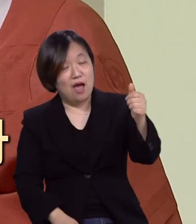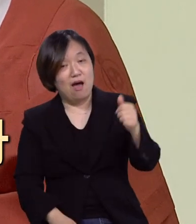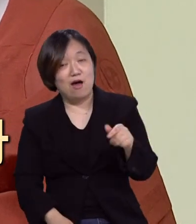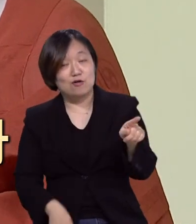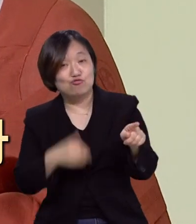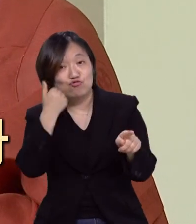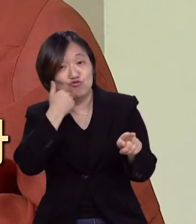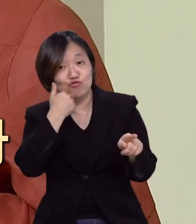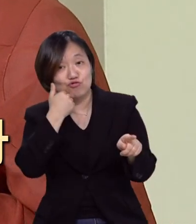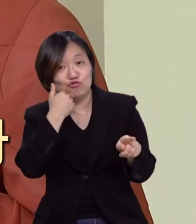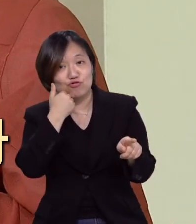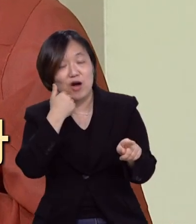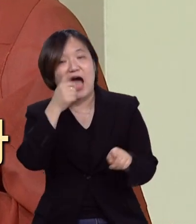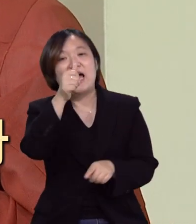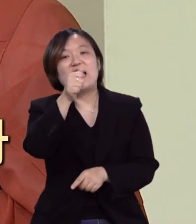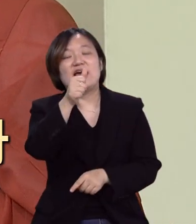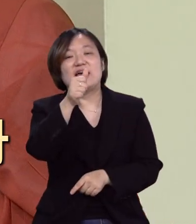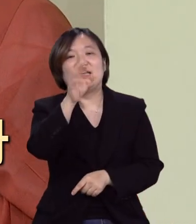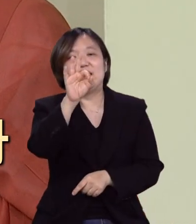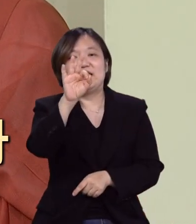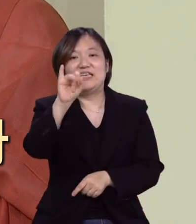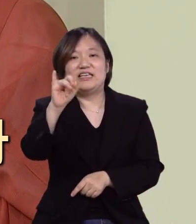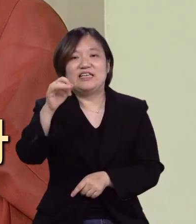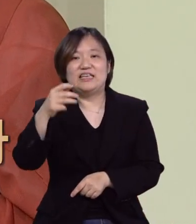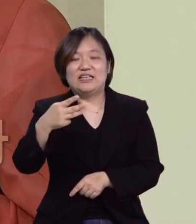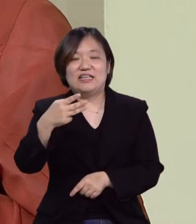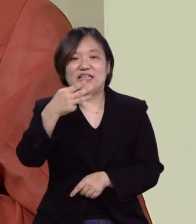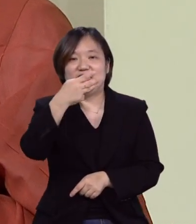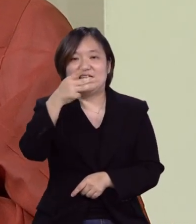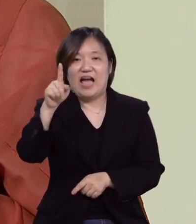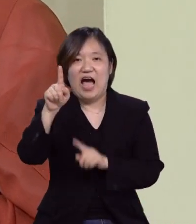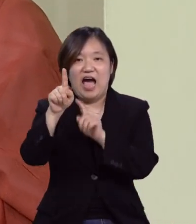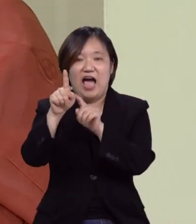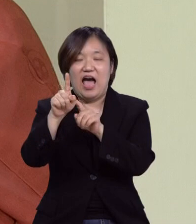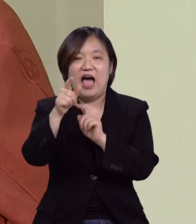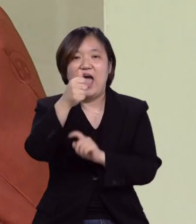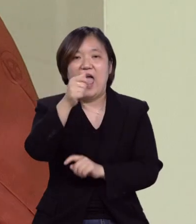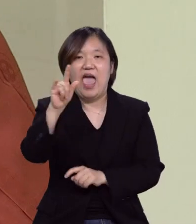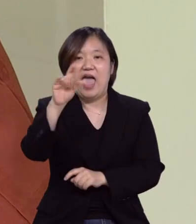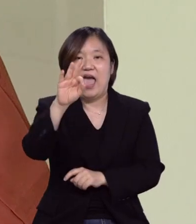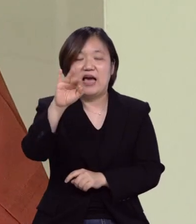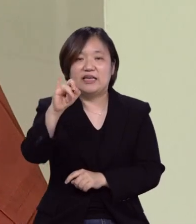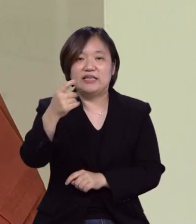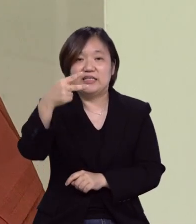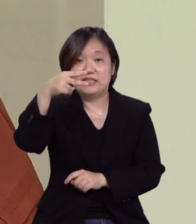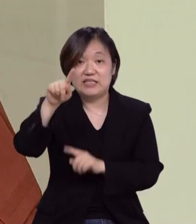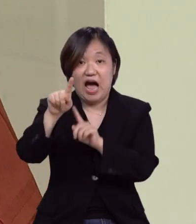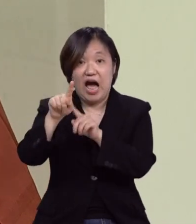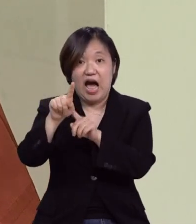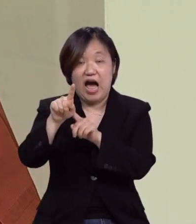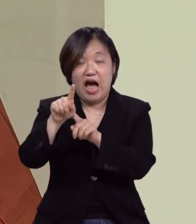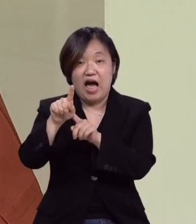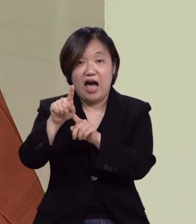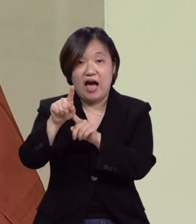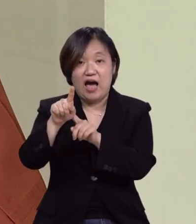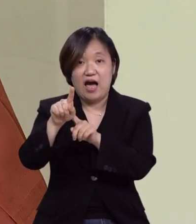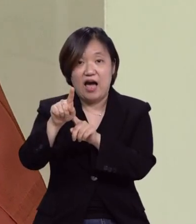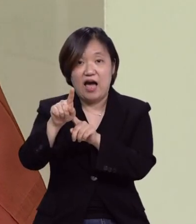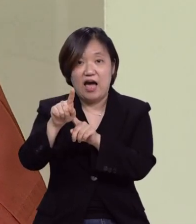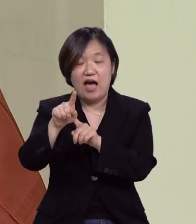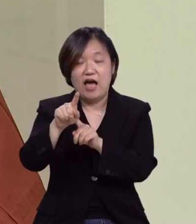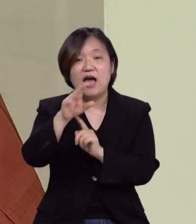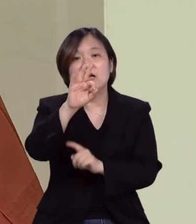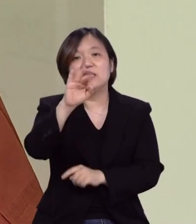그 유명하신 해인사 지조감에 일타스님 1타 큰스님 다들 들어보셨죠